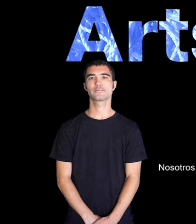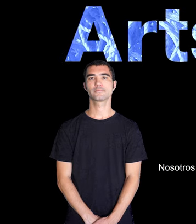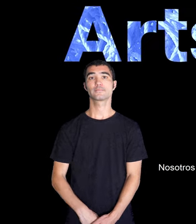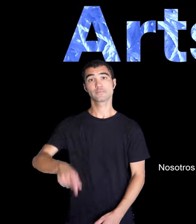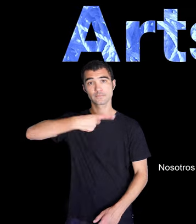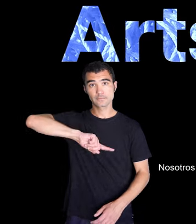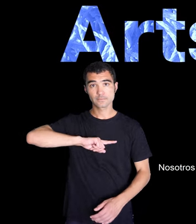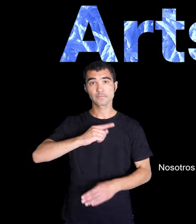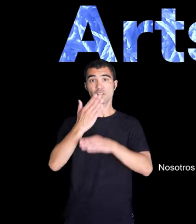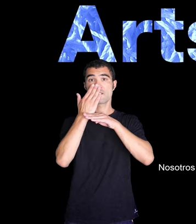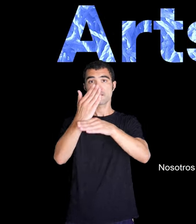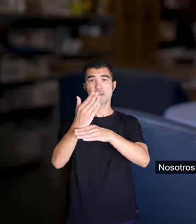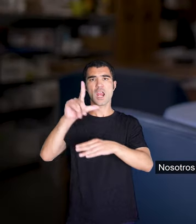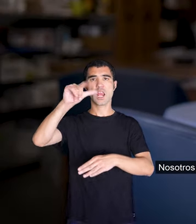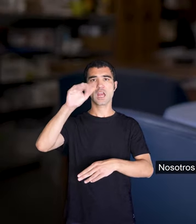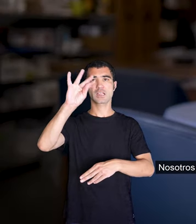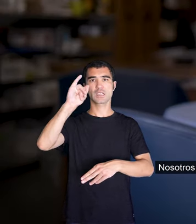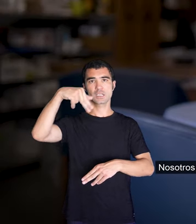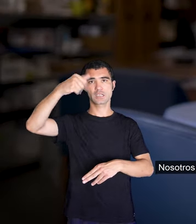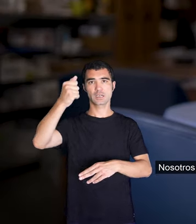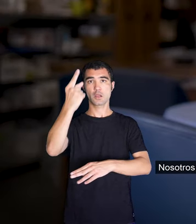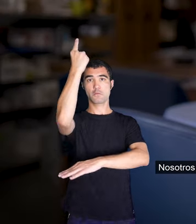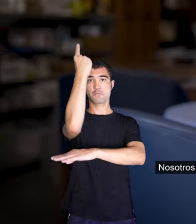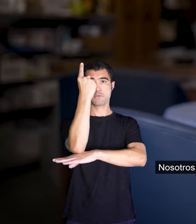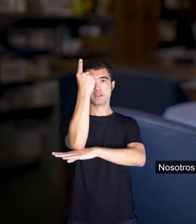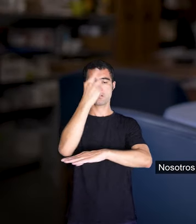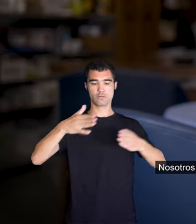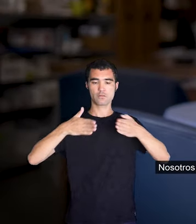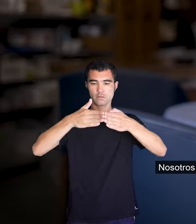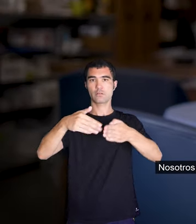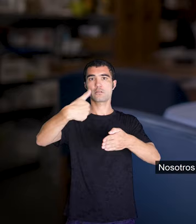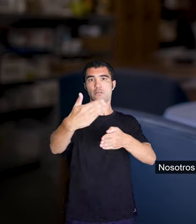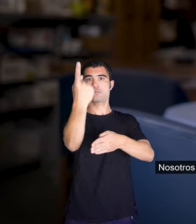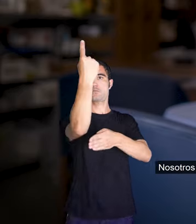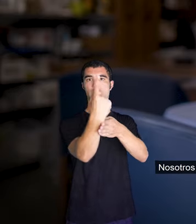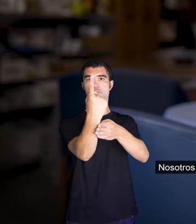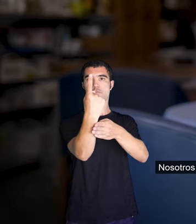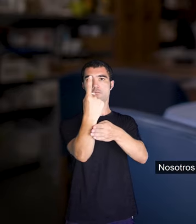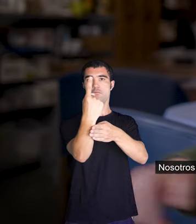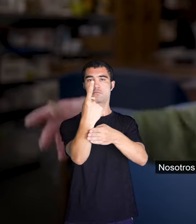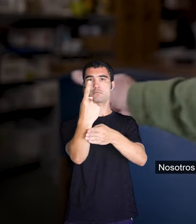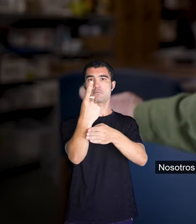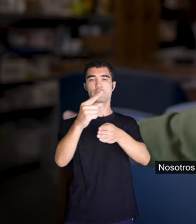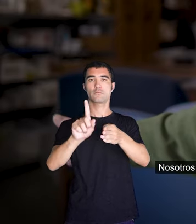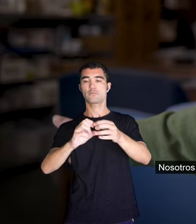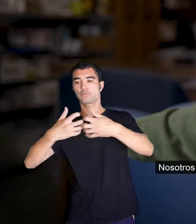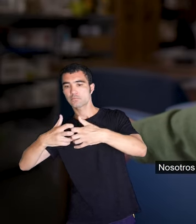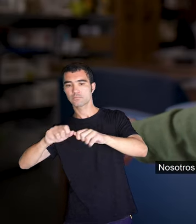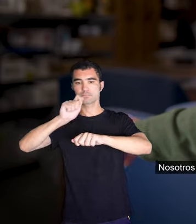Nosaltres duem una bala llatina. Els pals els duem a prou. No duem bataló